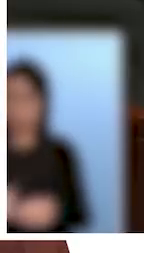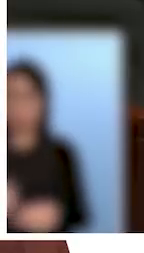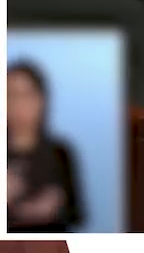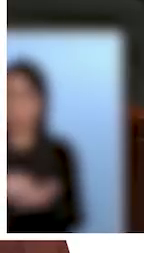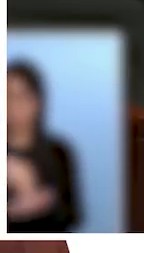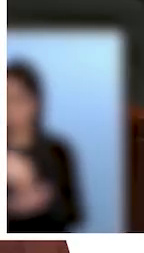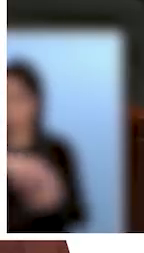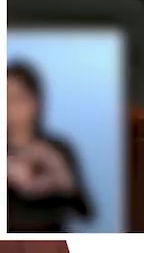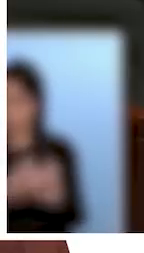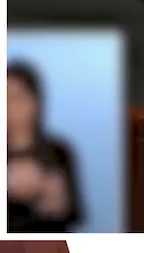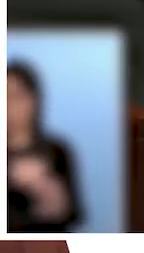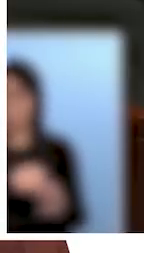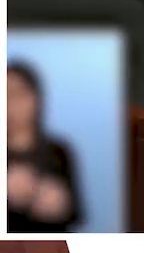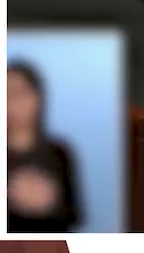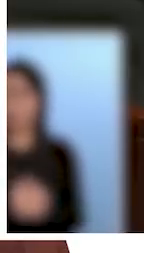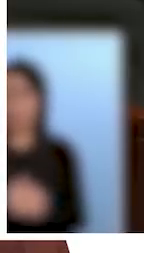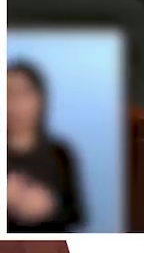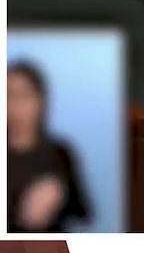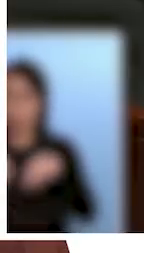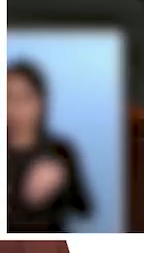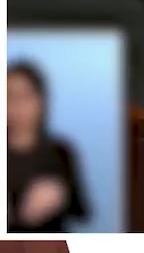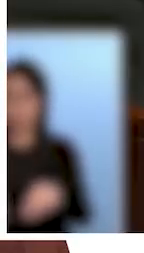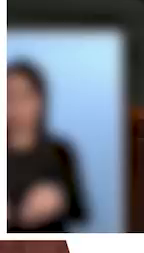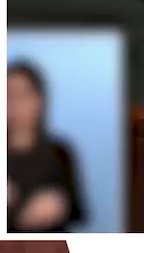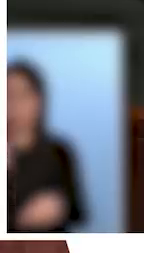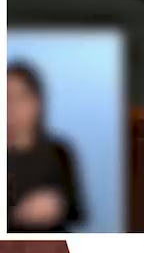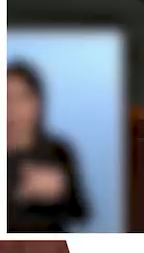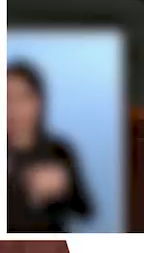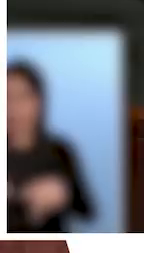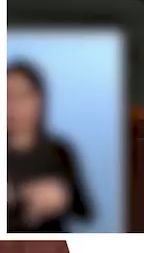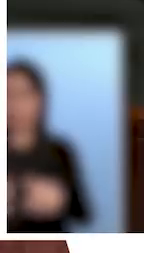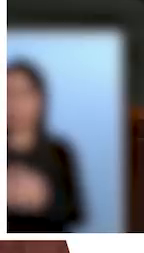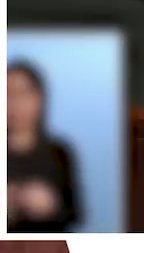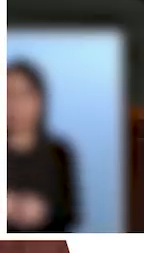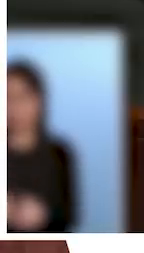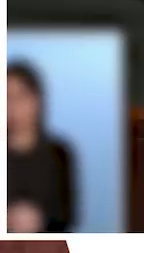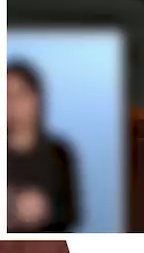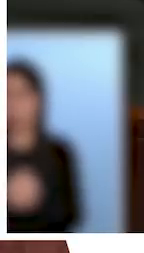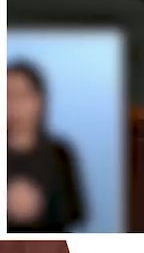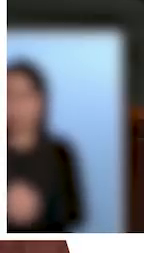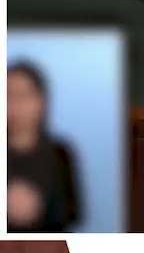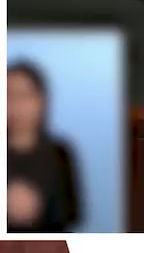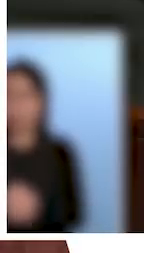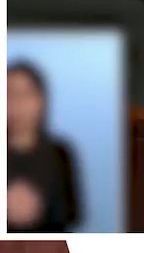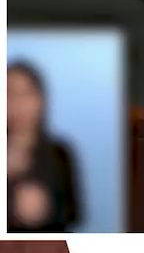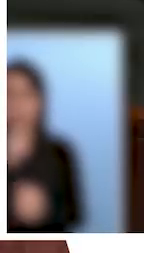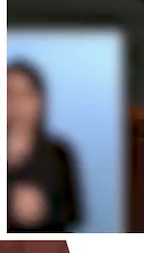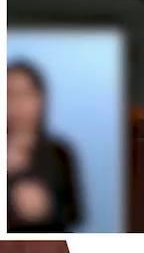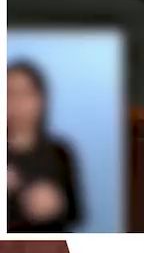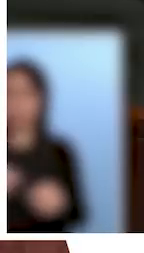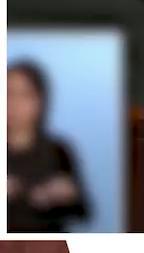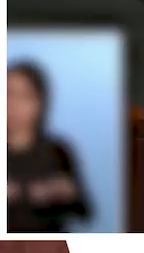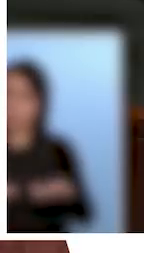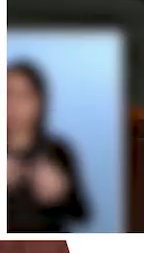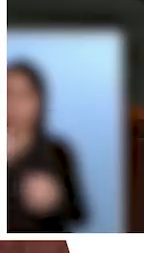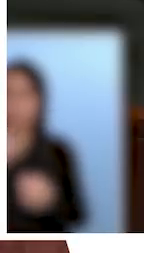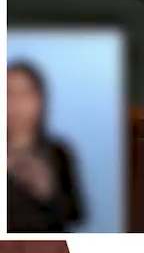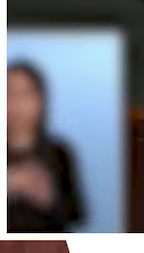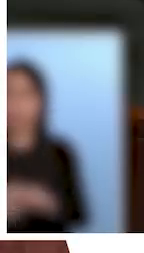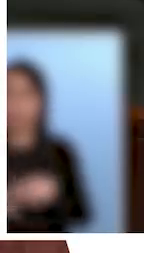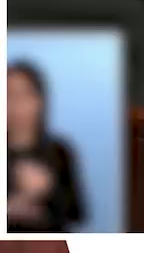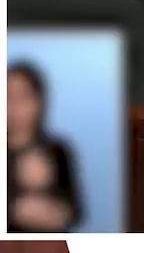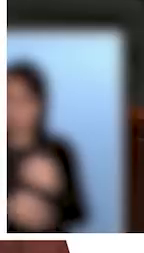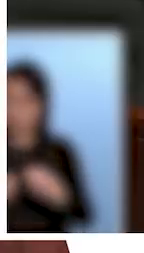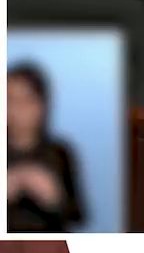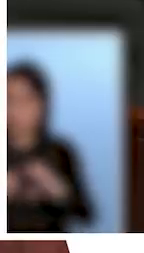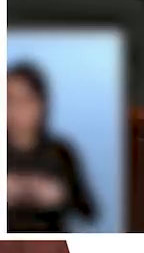立嘅個體。而喺澳洲嘅新南威爾斯咧，New South Wales 咧，亦都有一個相類似嘅 Judicial Commission